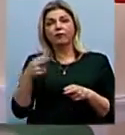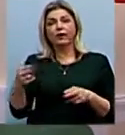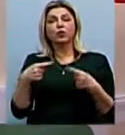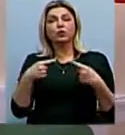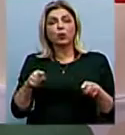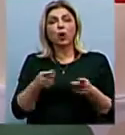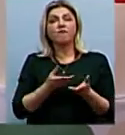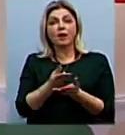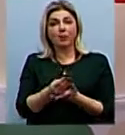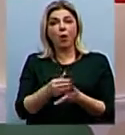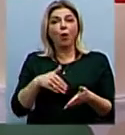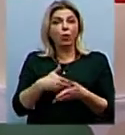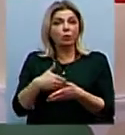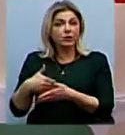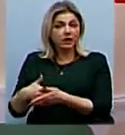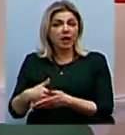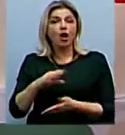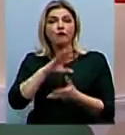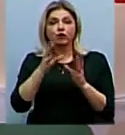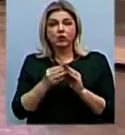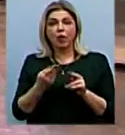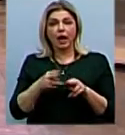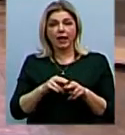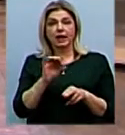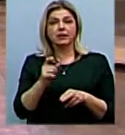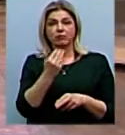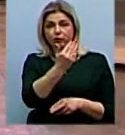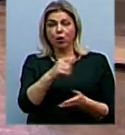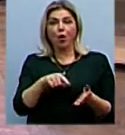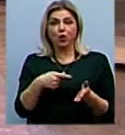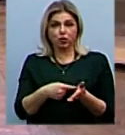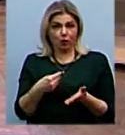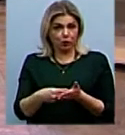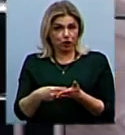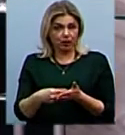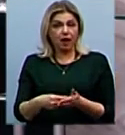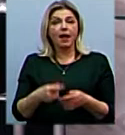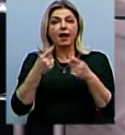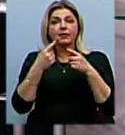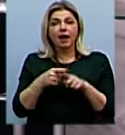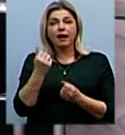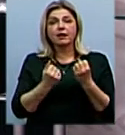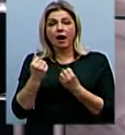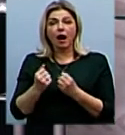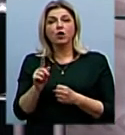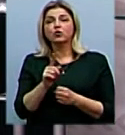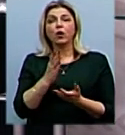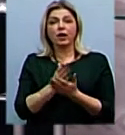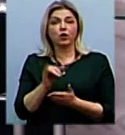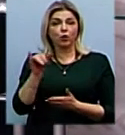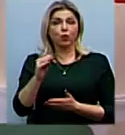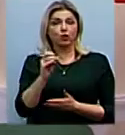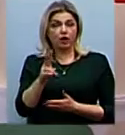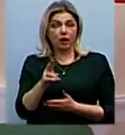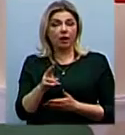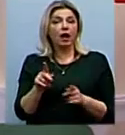какие-то отпускные, да. Это все идет из городского бюджета. Техника, которая есть у ЖЭКов, она инвентаризирована на данный